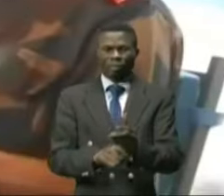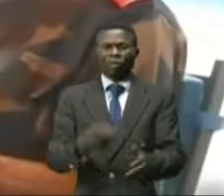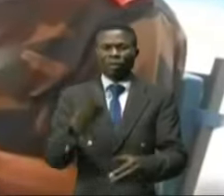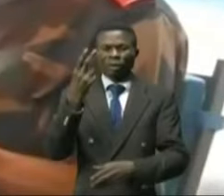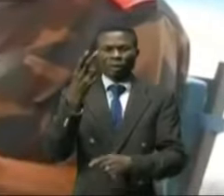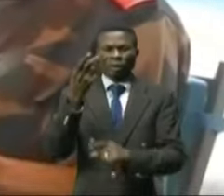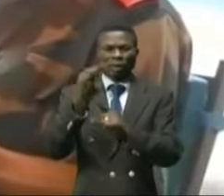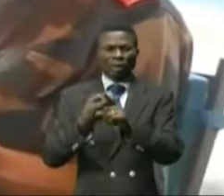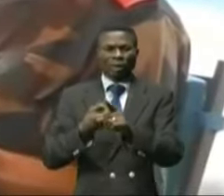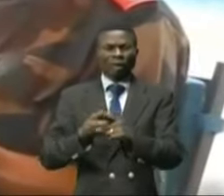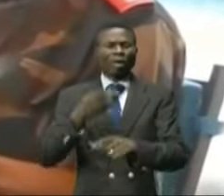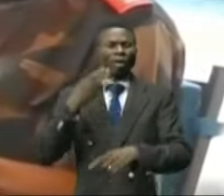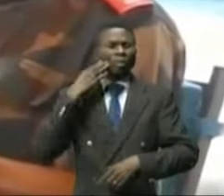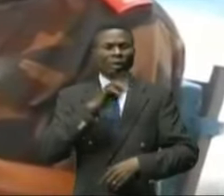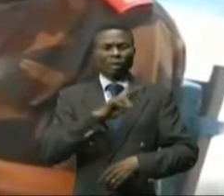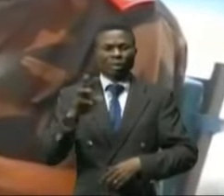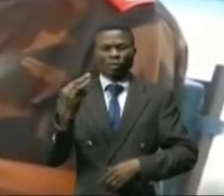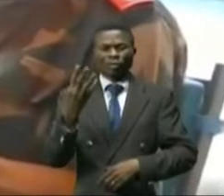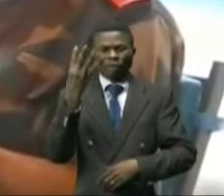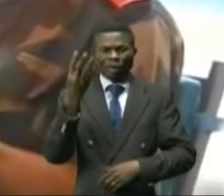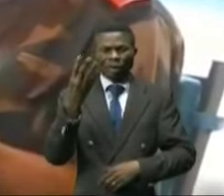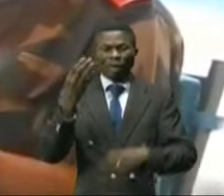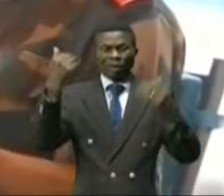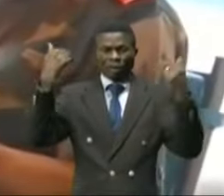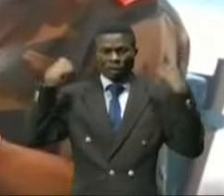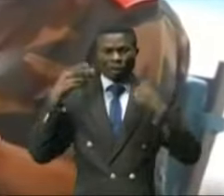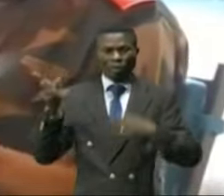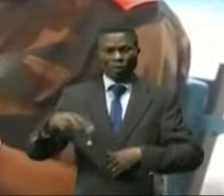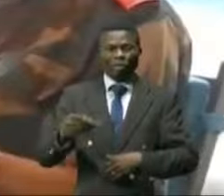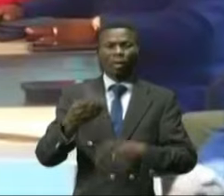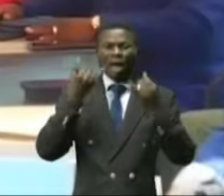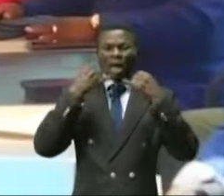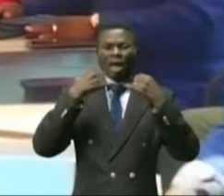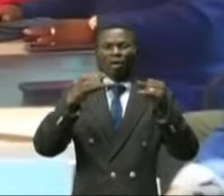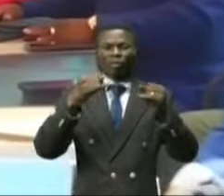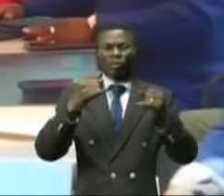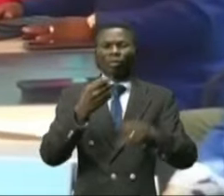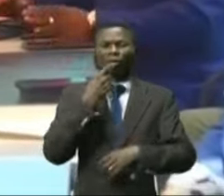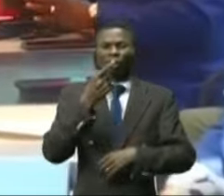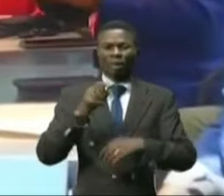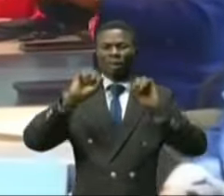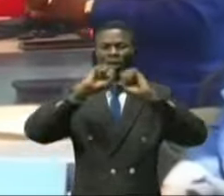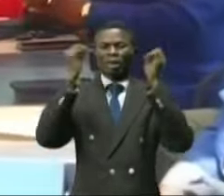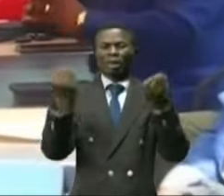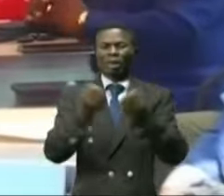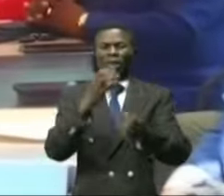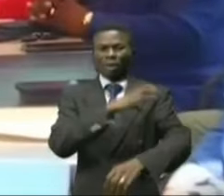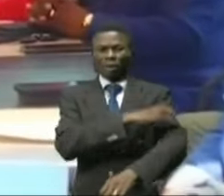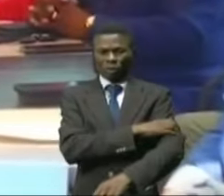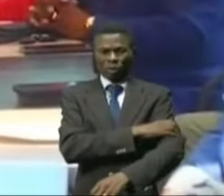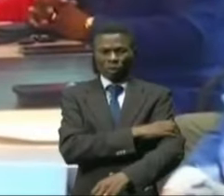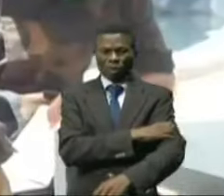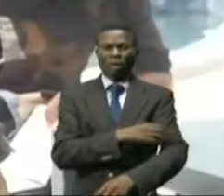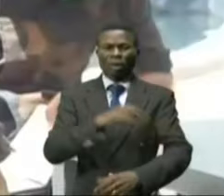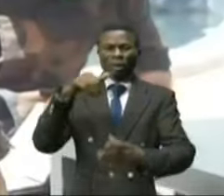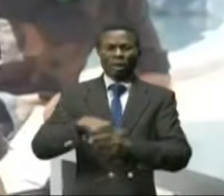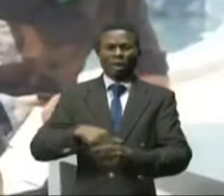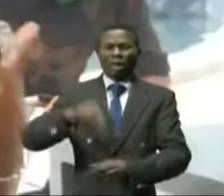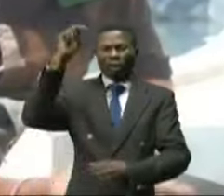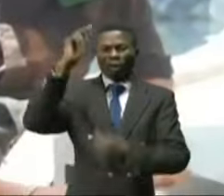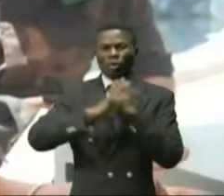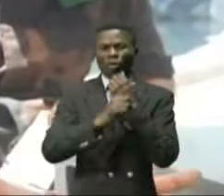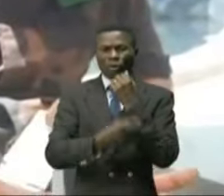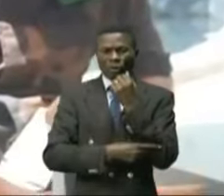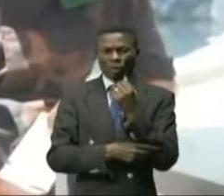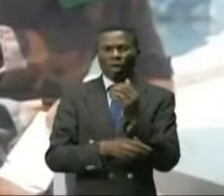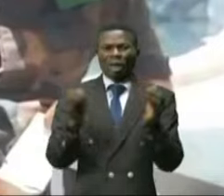2024, l'autorité provinciale a porté cette information à la société civile Force Vive du Nord Kivu. Par la